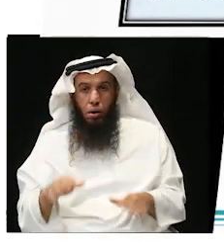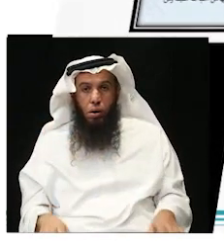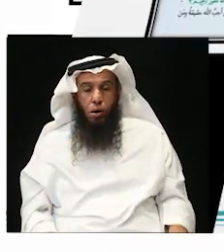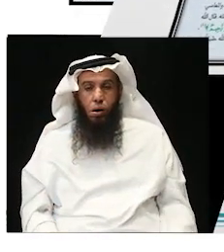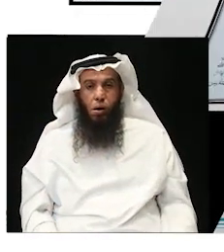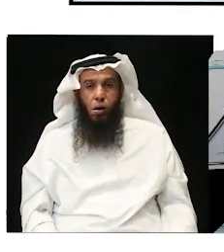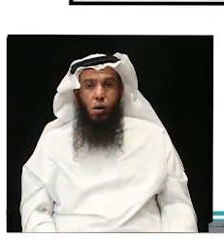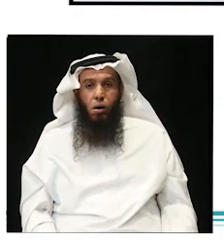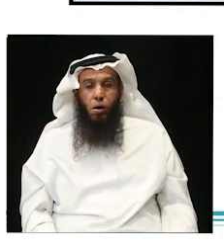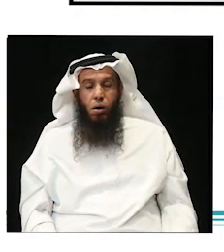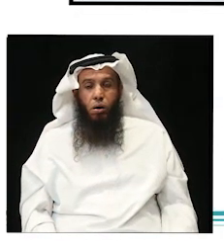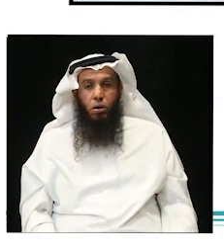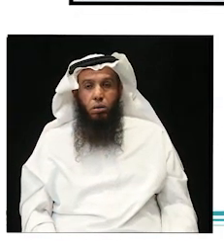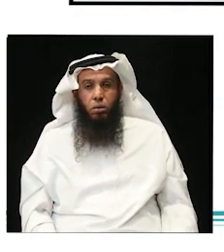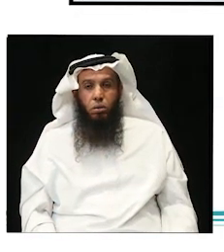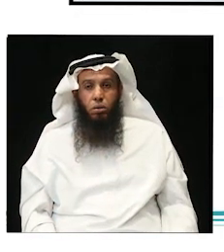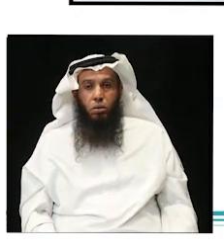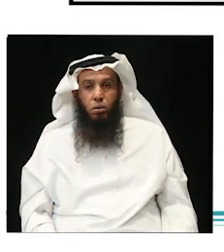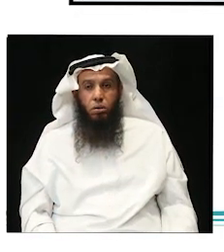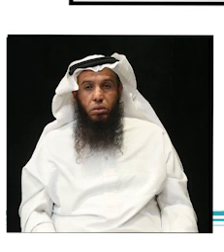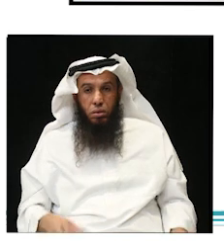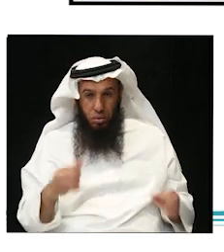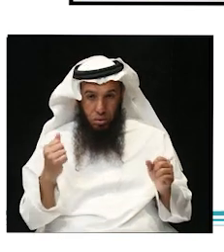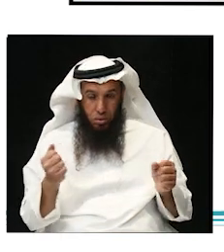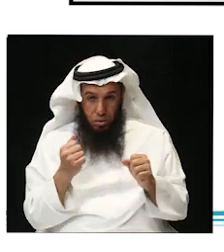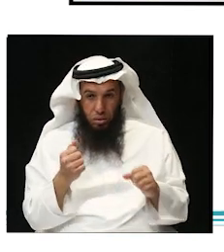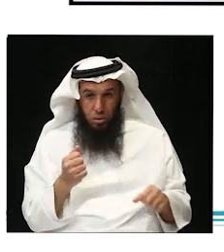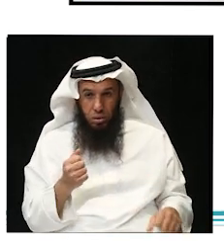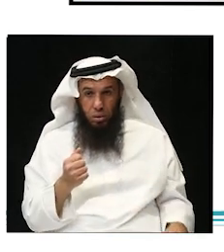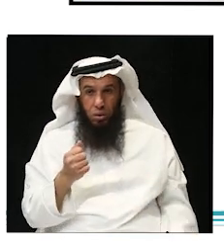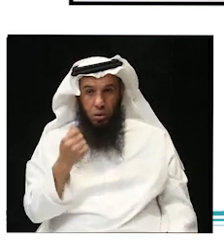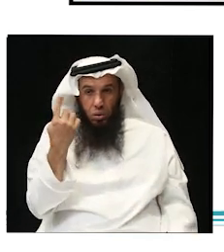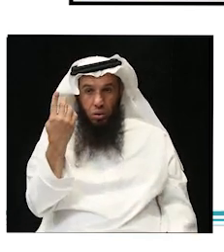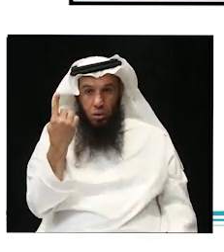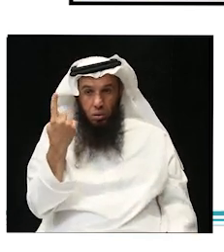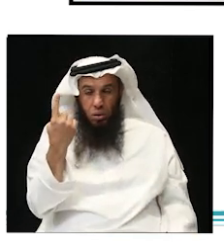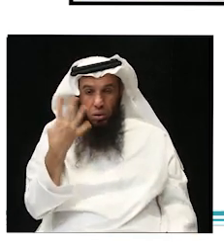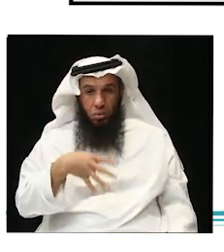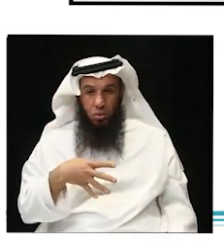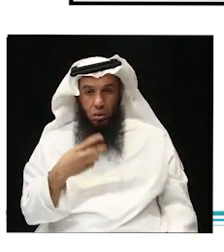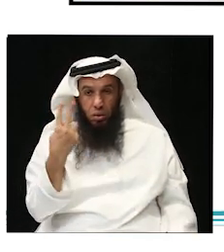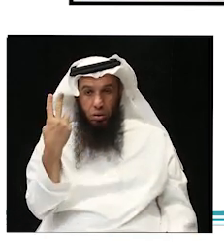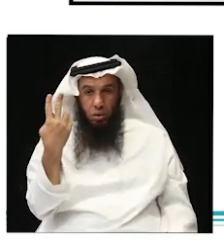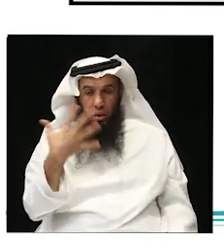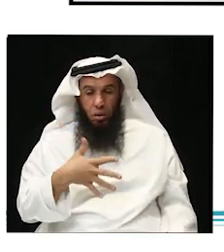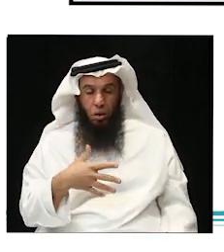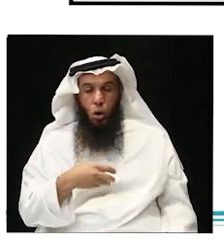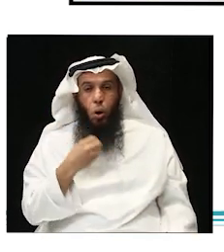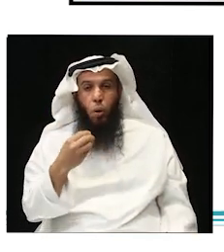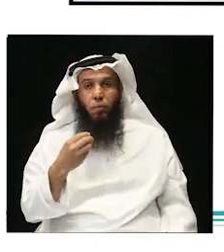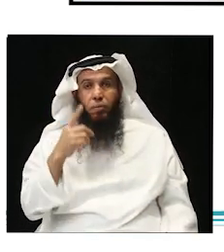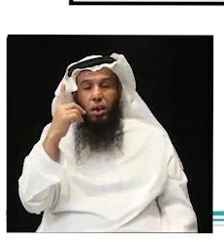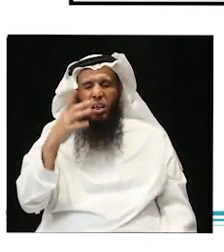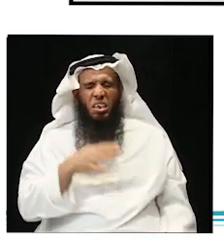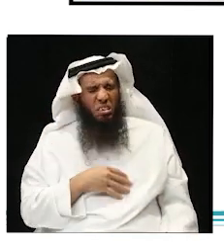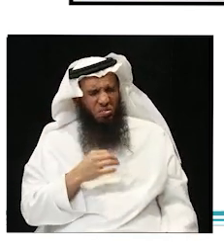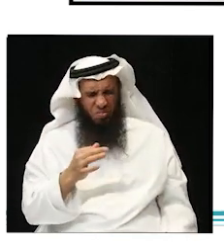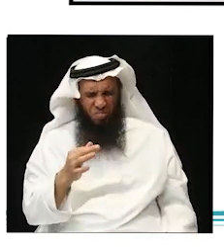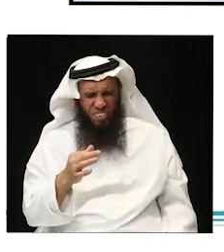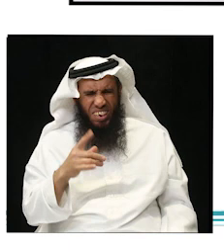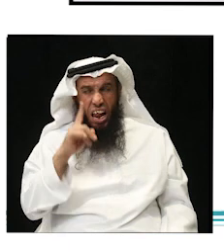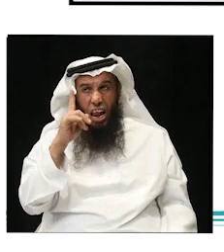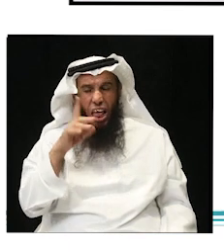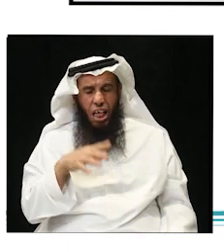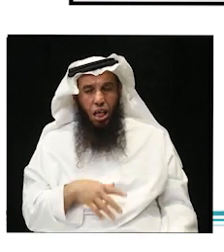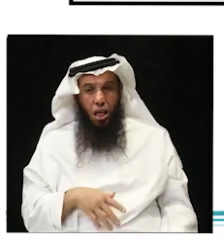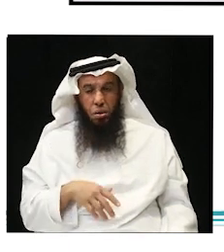وهو ينقسم إلى قسمين: بغض الكفار والمنافقين والمشركين والبراءة منهم ومن أعمالهم الكفرية.